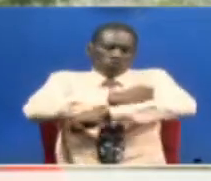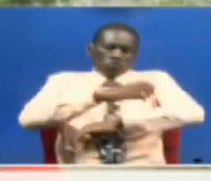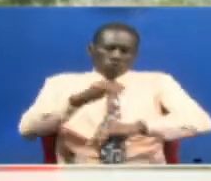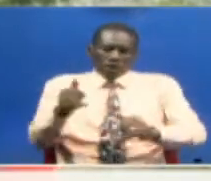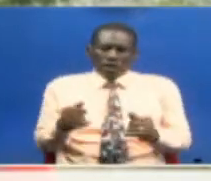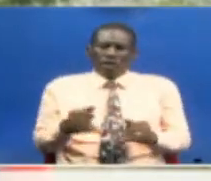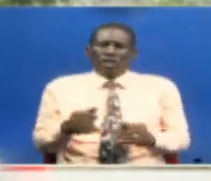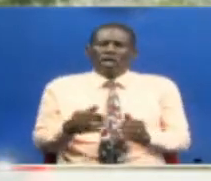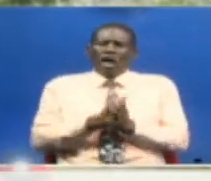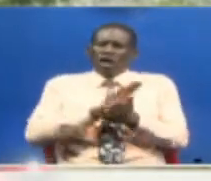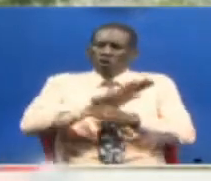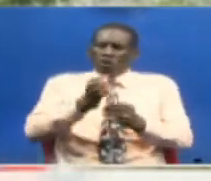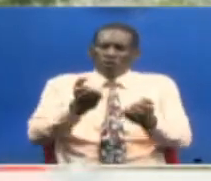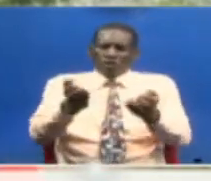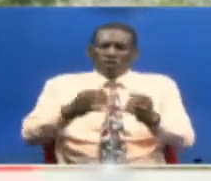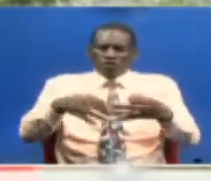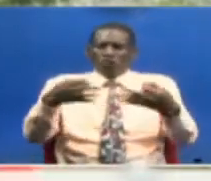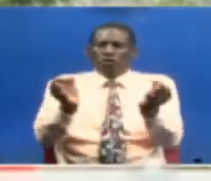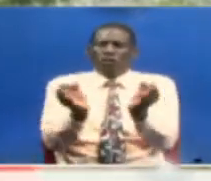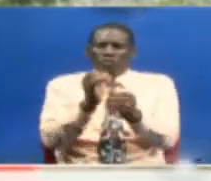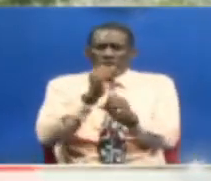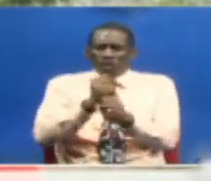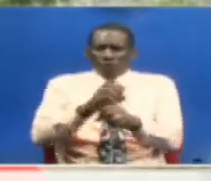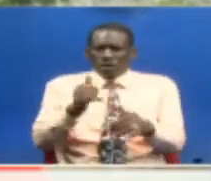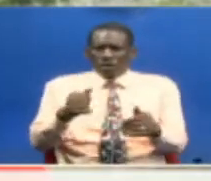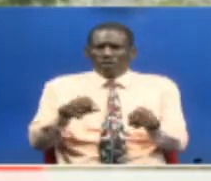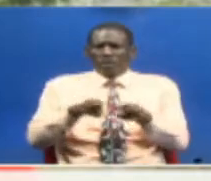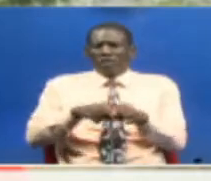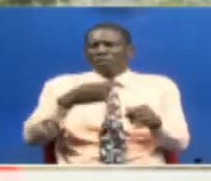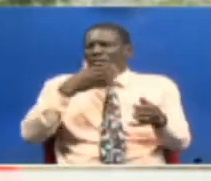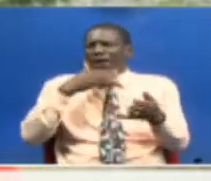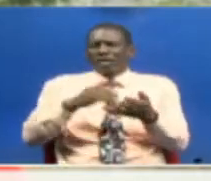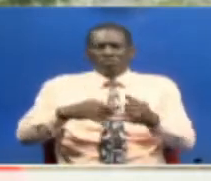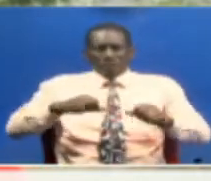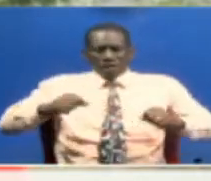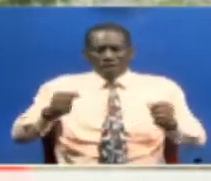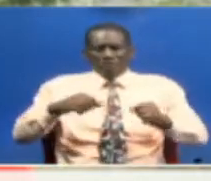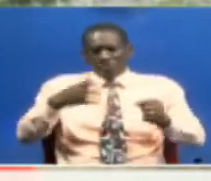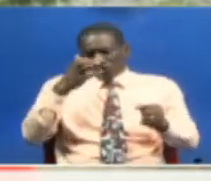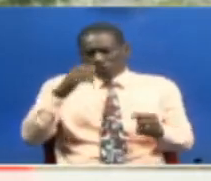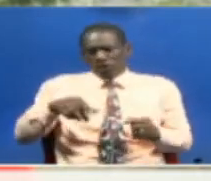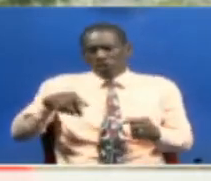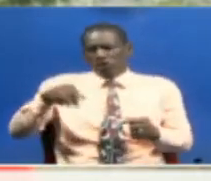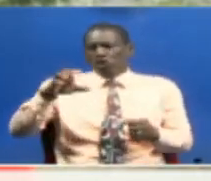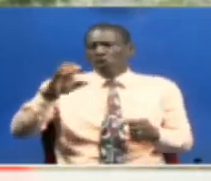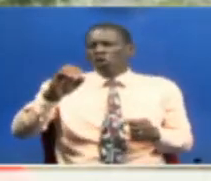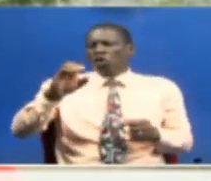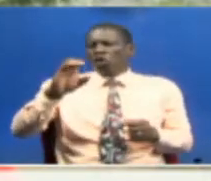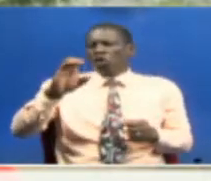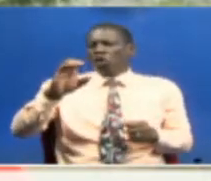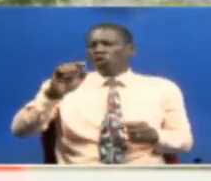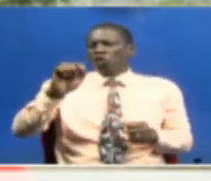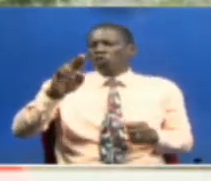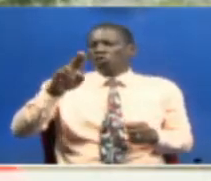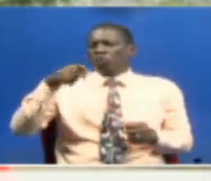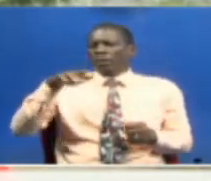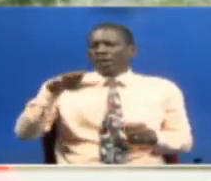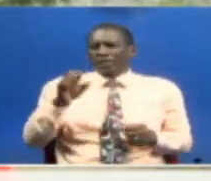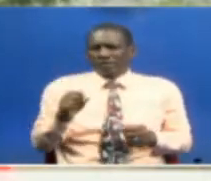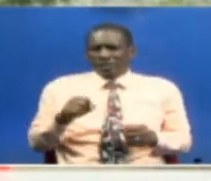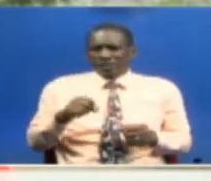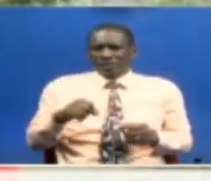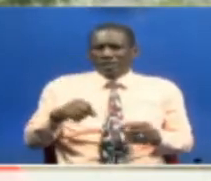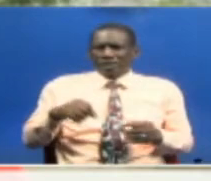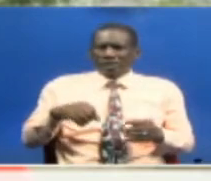mahitaji yao nyumbani vizuri, hata wazee sasa hivi wanafurahika kwa sababu ya hili shamba letu la pweza. Tumekuwa na mambo mazuri tunafanya katika hii